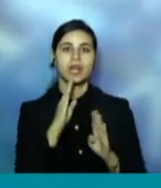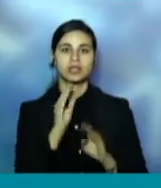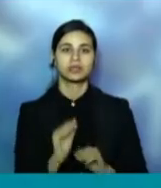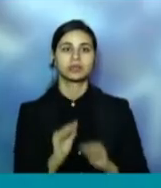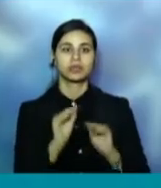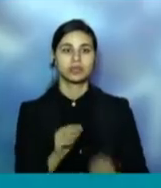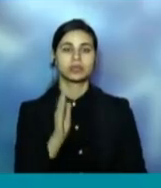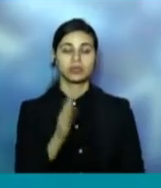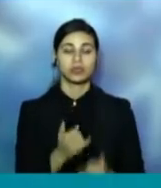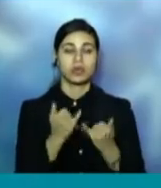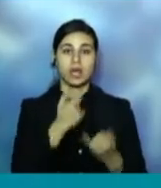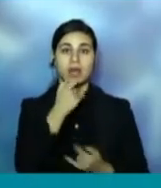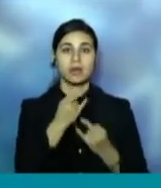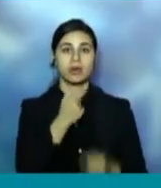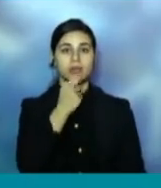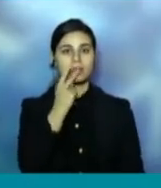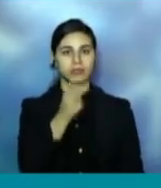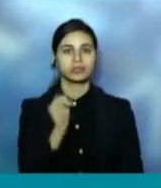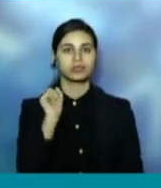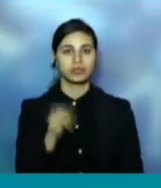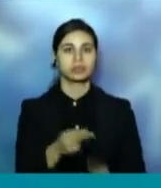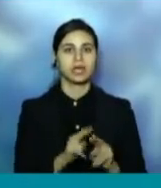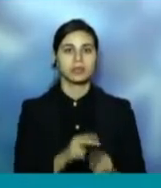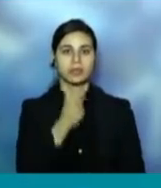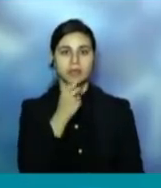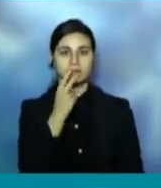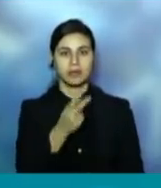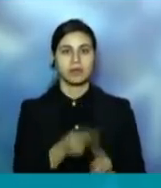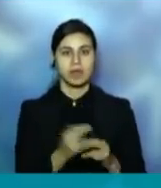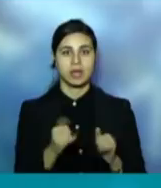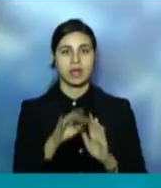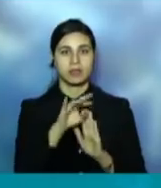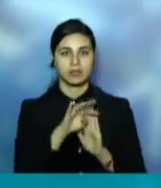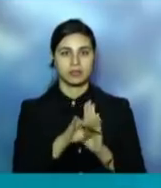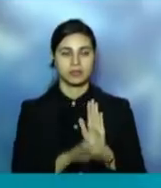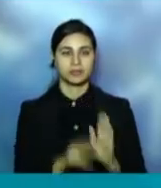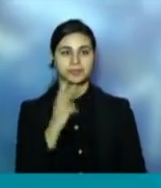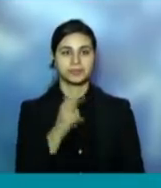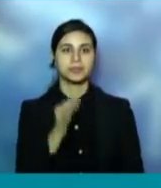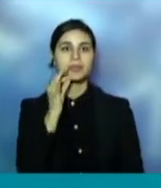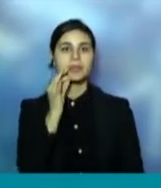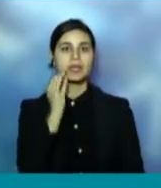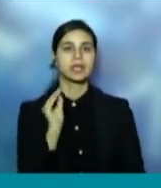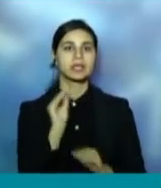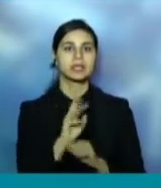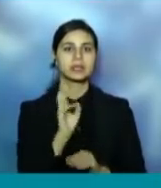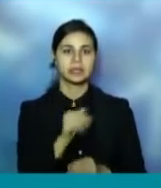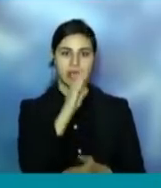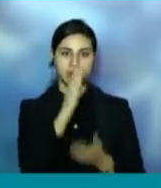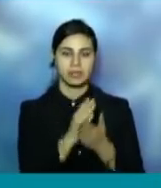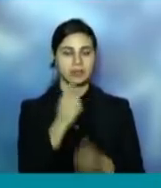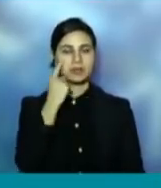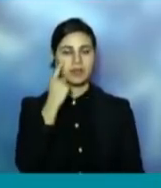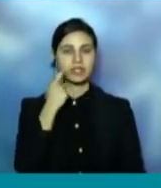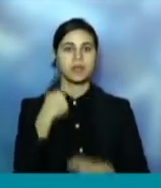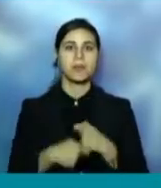განვითავსებ და ახლა მაყურებელს უკვე ეკრანზე ექნება საშუალება ამის ნახვის. აი მიდის ახლა ეს. აი მარინა, ნახეთ გლიკემიური ინდექსი და პირდაპირ მომხვდა